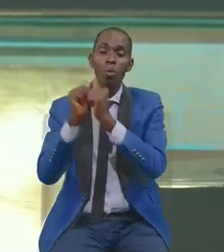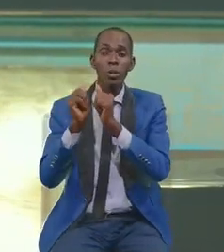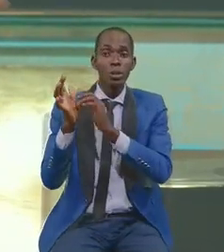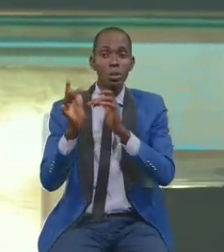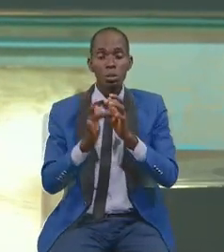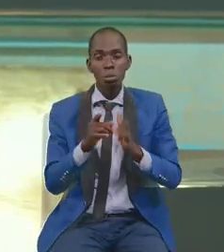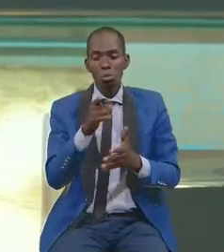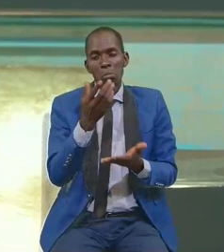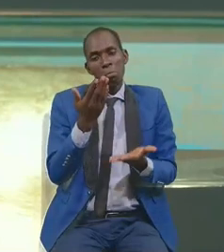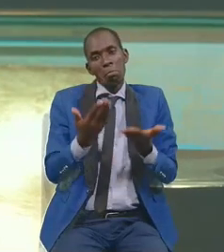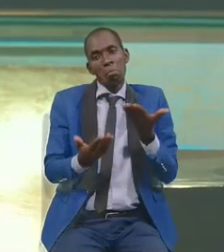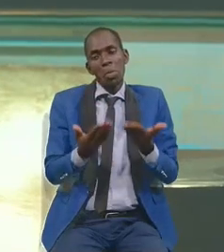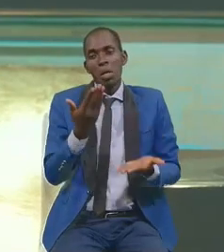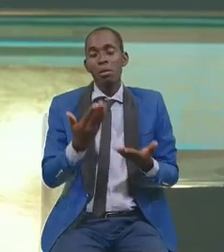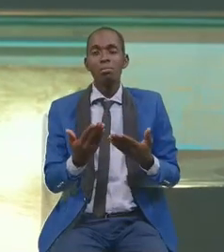vous pourrez